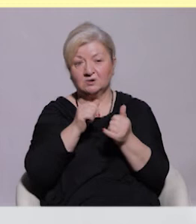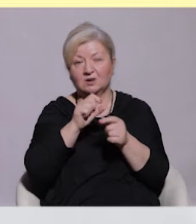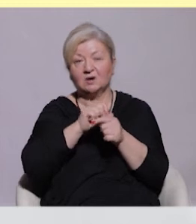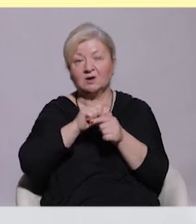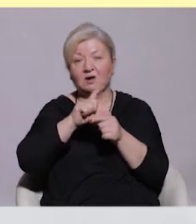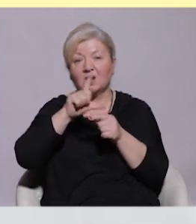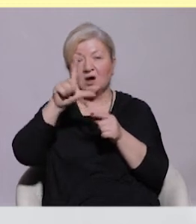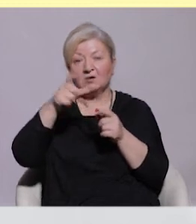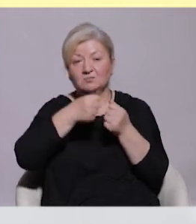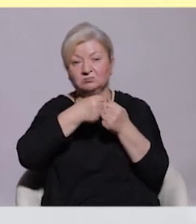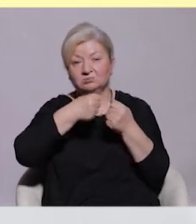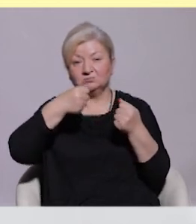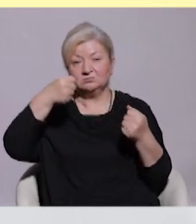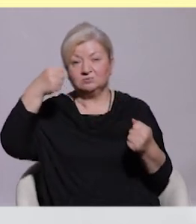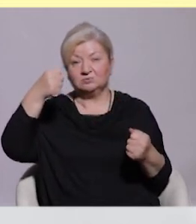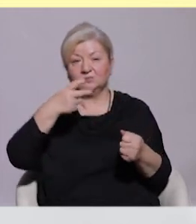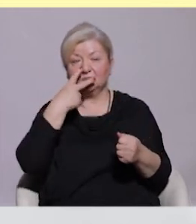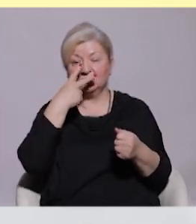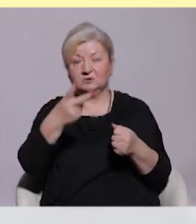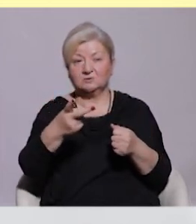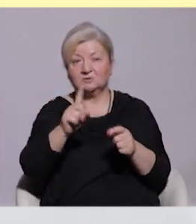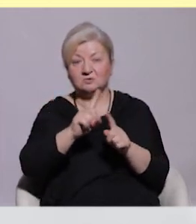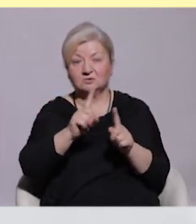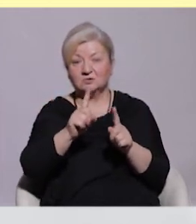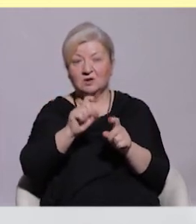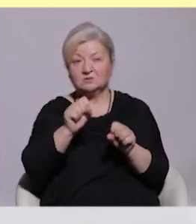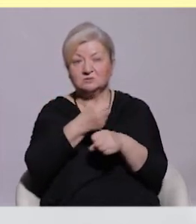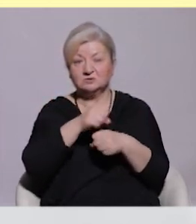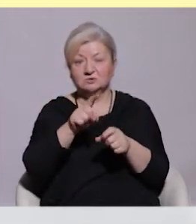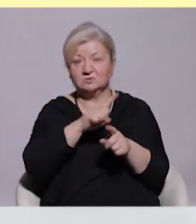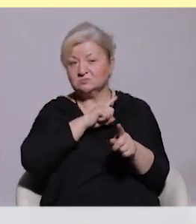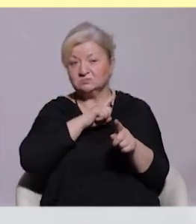გავზრდი დაჭიმულობას ამისი და ნახეთ რა მოუვიდა სიჩქარეს.